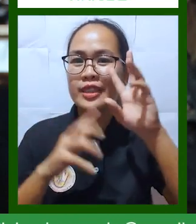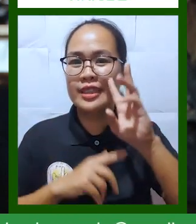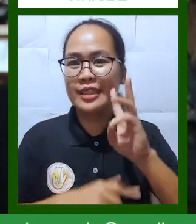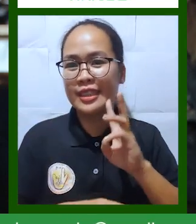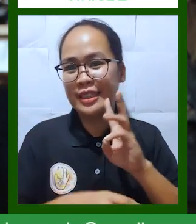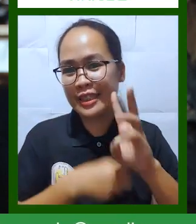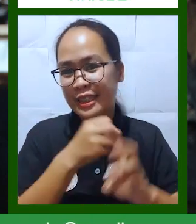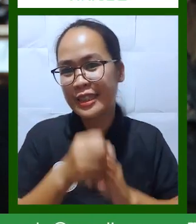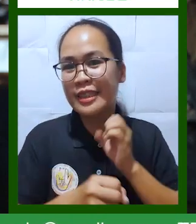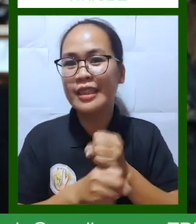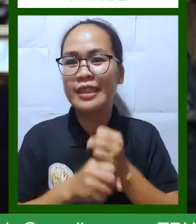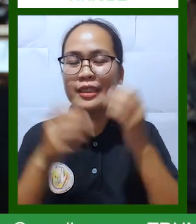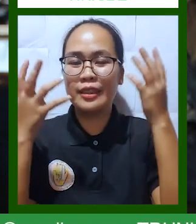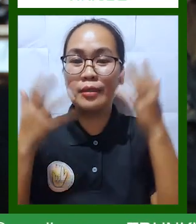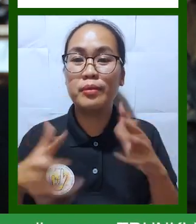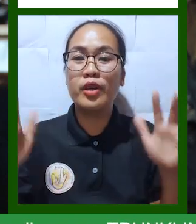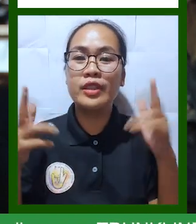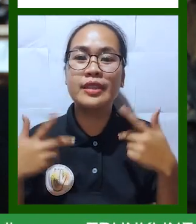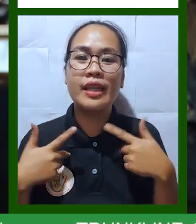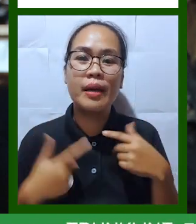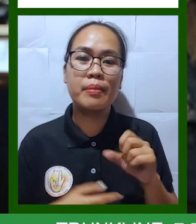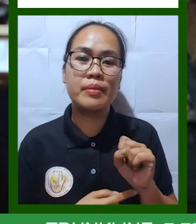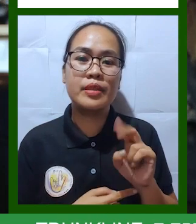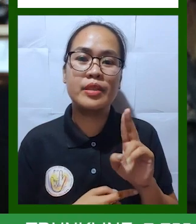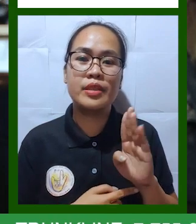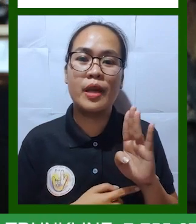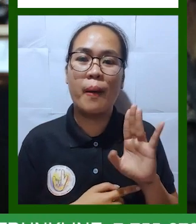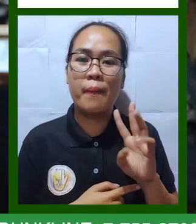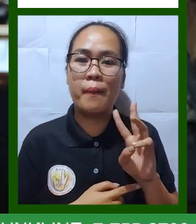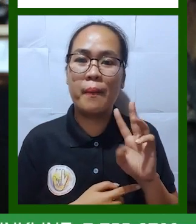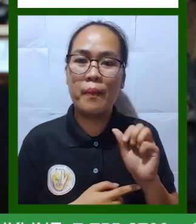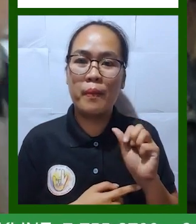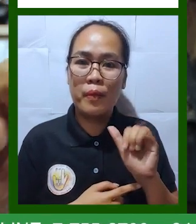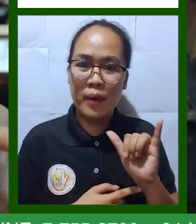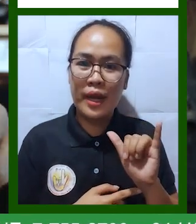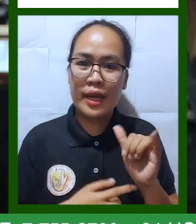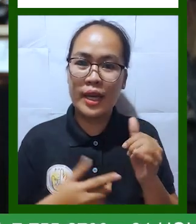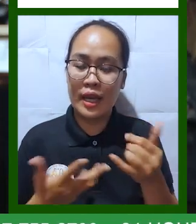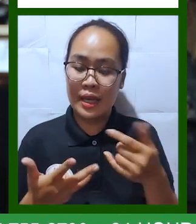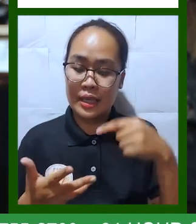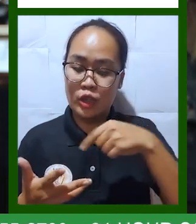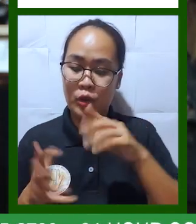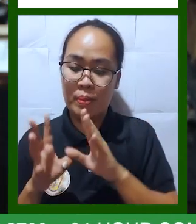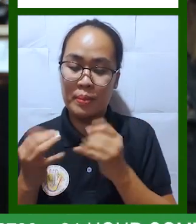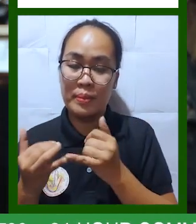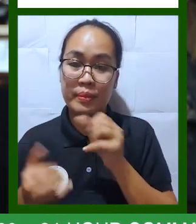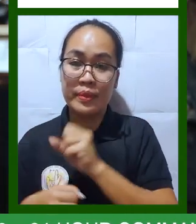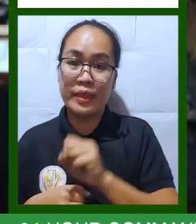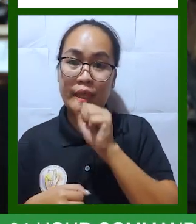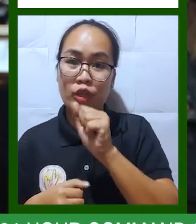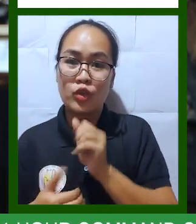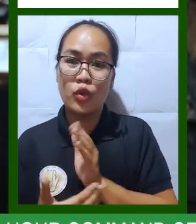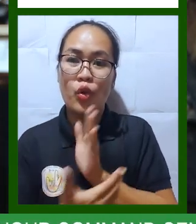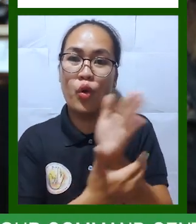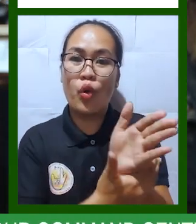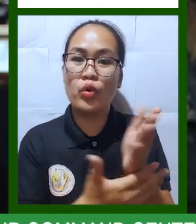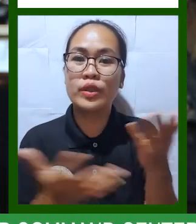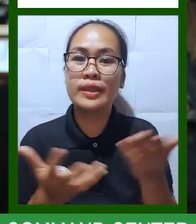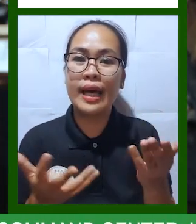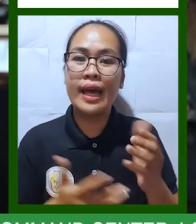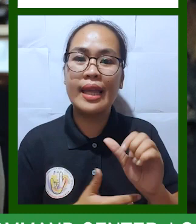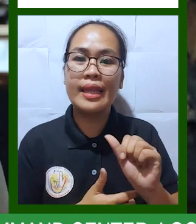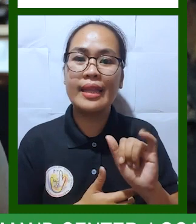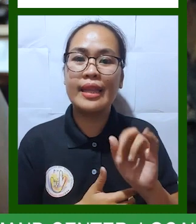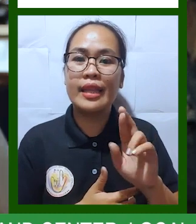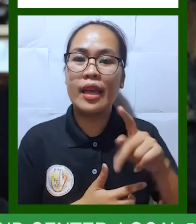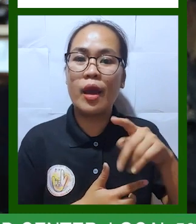talaga nga namang makapag-subway na tayo mula Barangay San Antonio hanggang airport. No? Dahil ang hirap-hirap pumunta ng airport at hirap